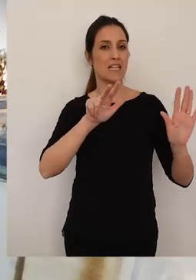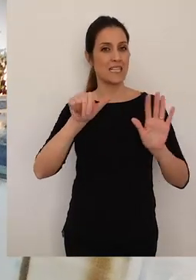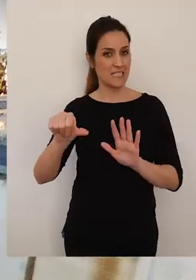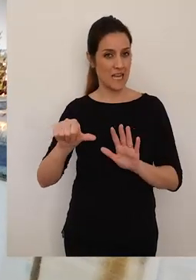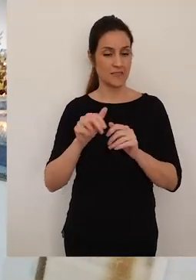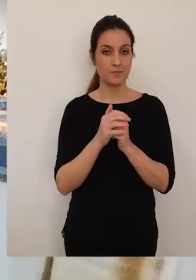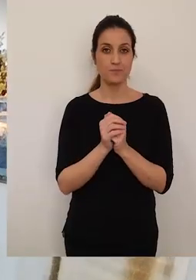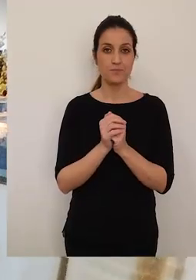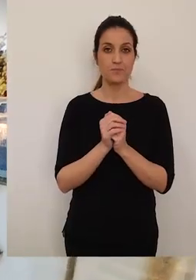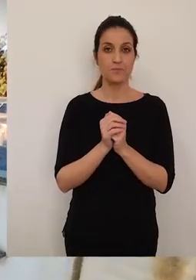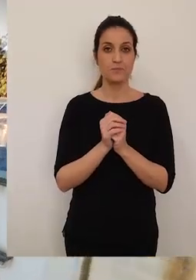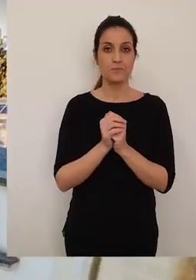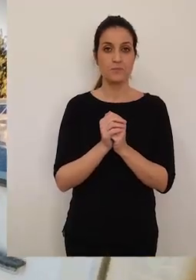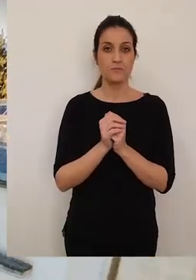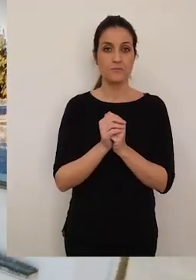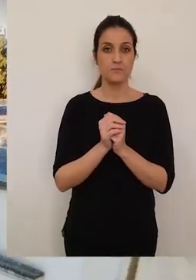1686.